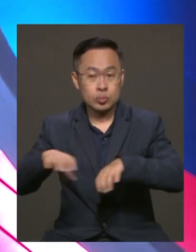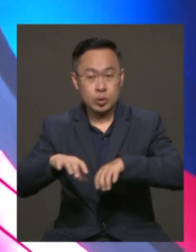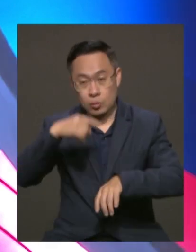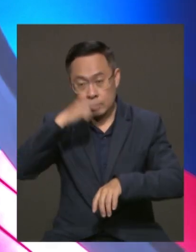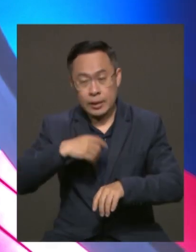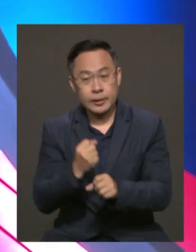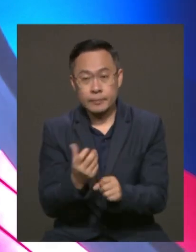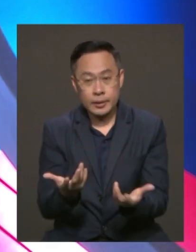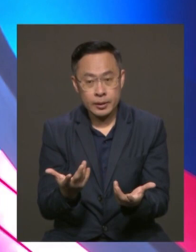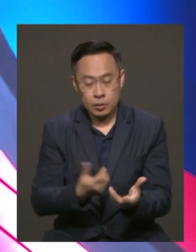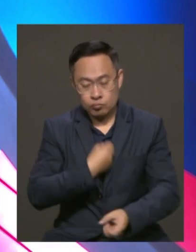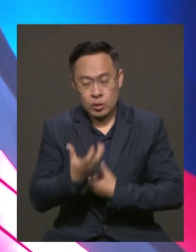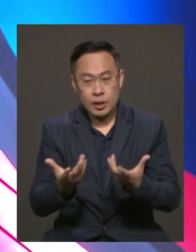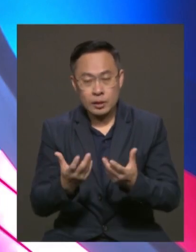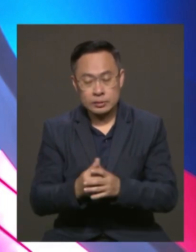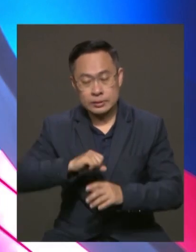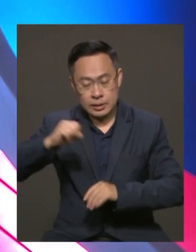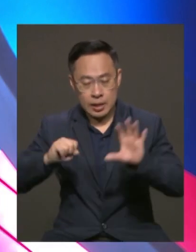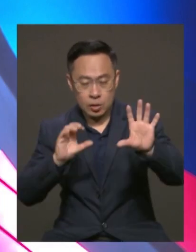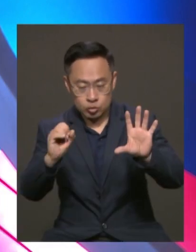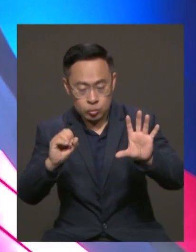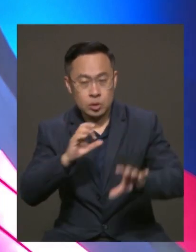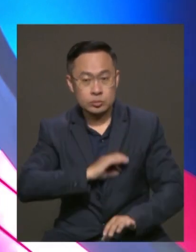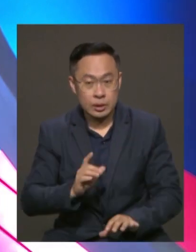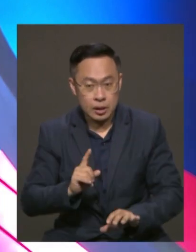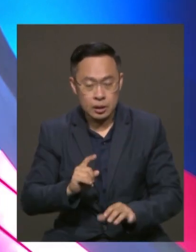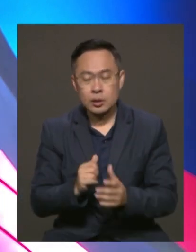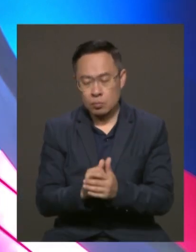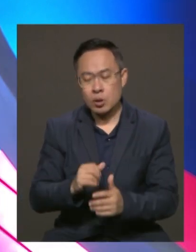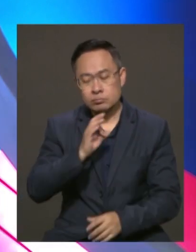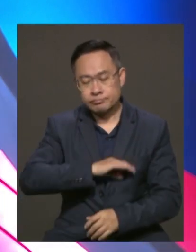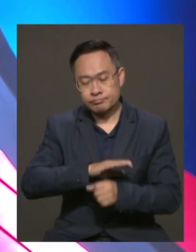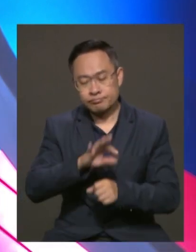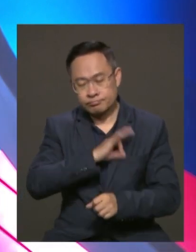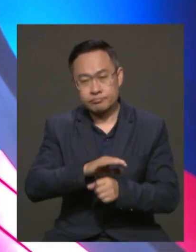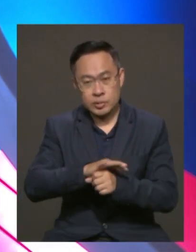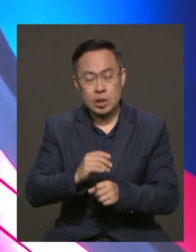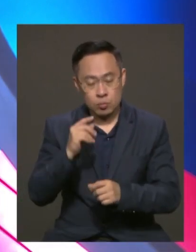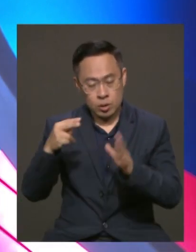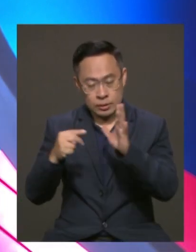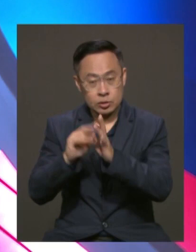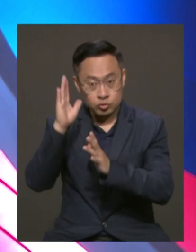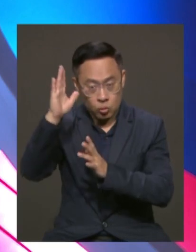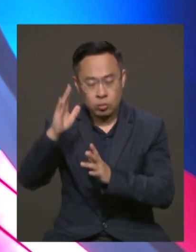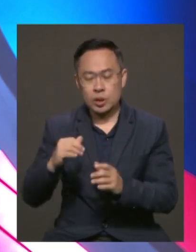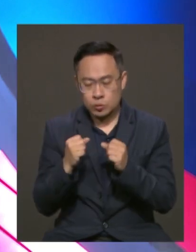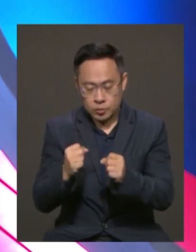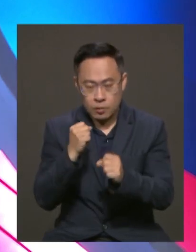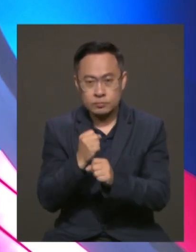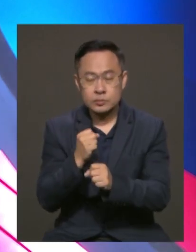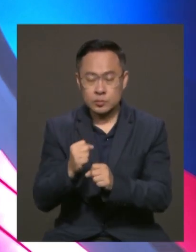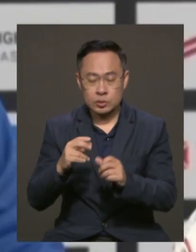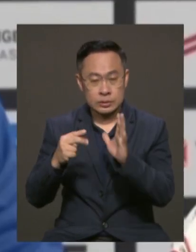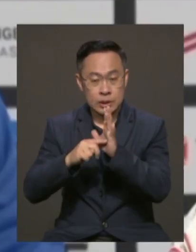มนี้เจ้าตัวเองก็บอกว่าพอใจนะกับผลงานโดยรวมแล้วก็พร้อมที่จะกระตุ้นสำหรับเกมต่อไปให้นักเตะนั้นขยันมากขึ้นด้วย